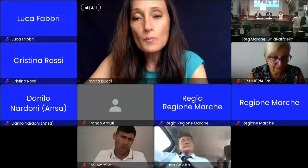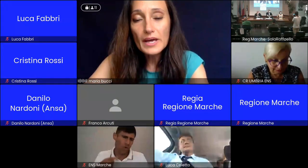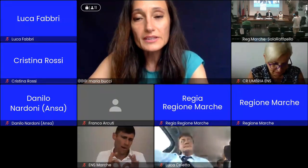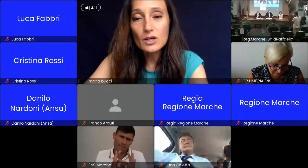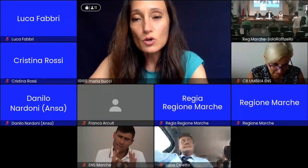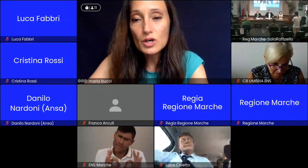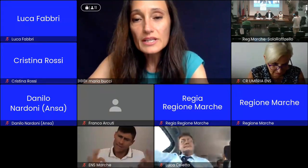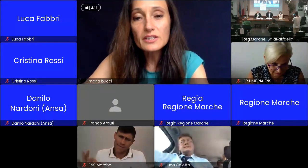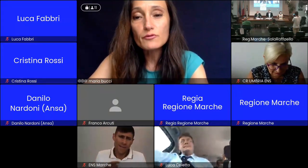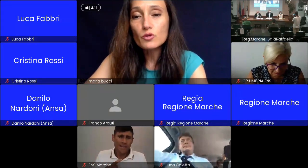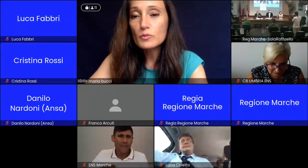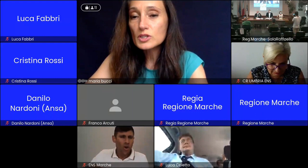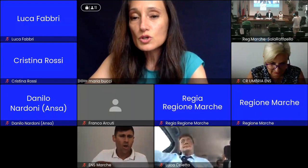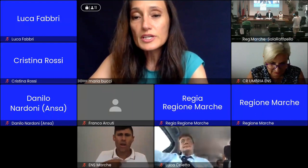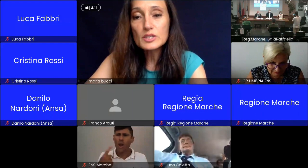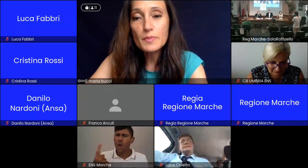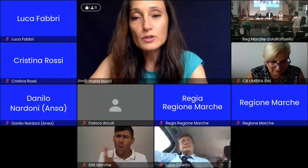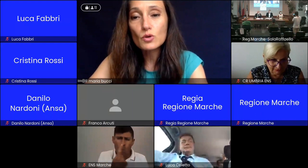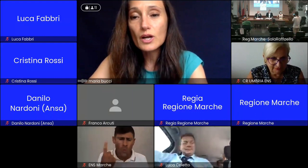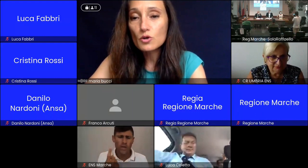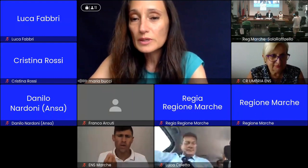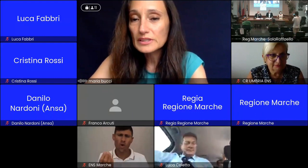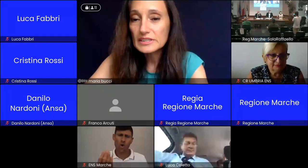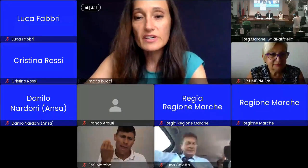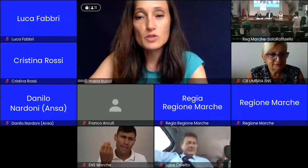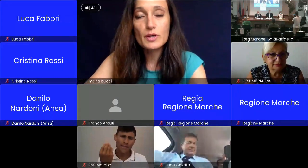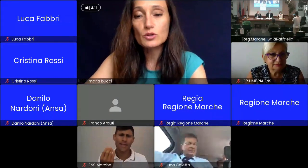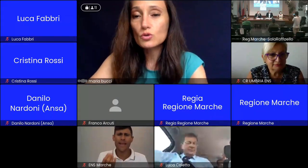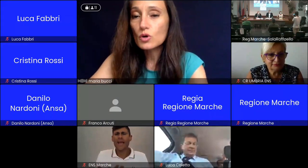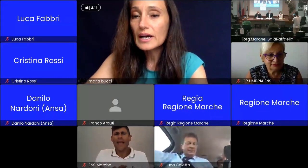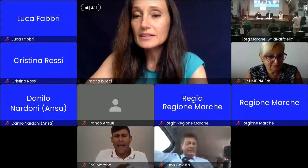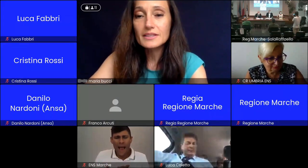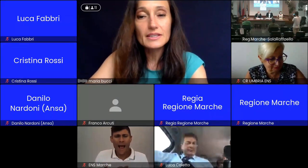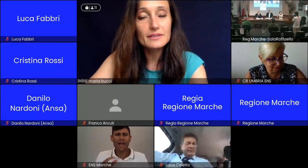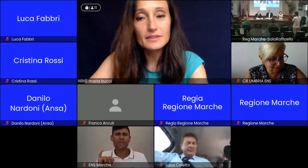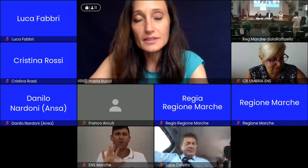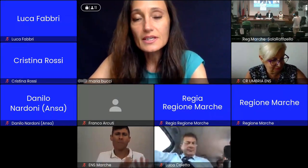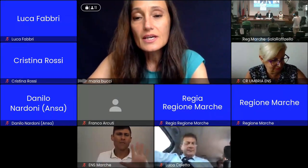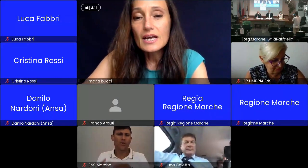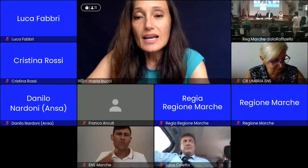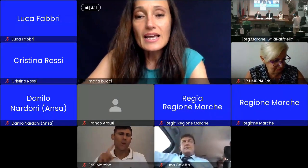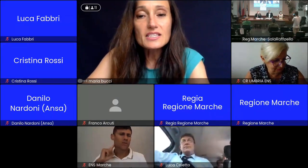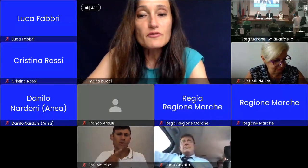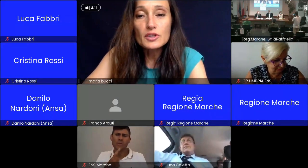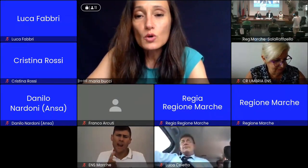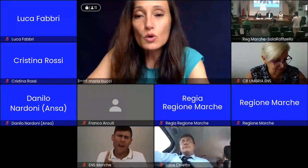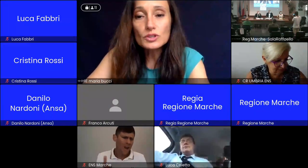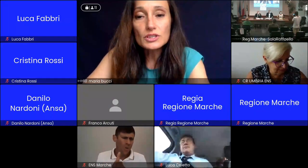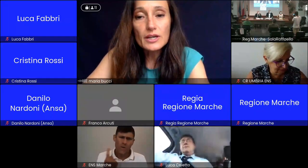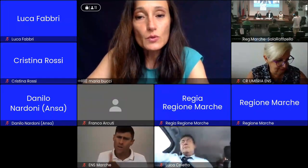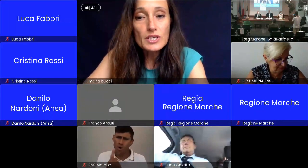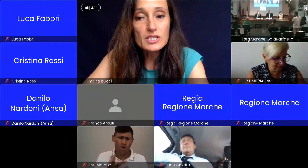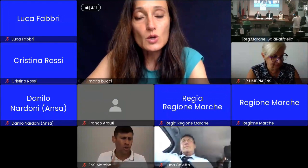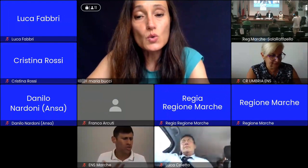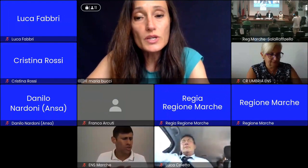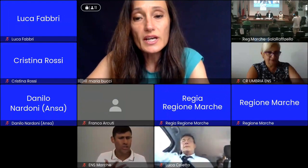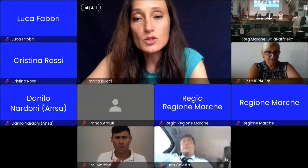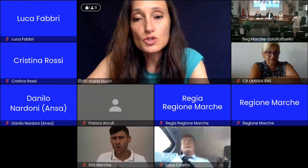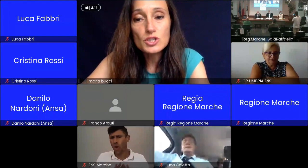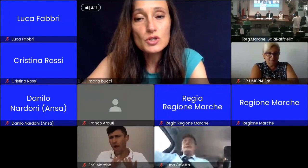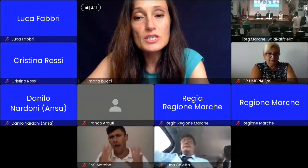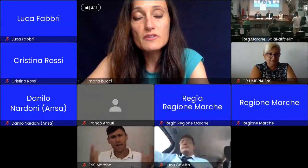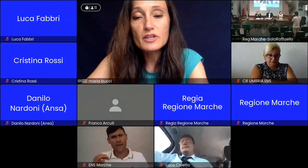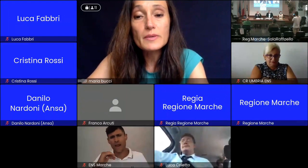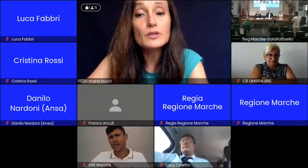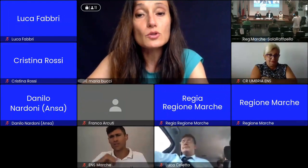la completa, corretta informazione rispetto alla normativa, rispetto ai diritti. L'ENSI, in fin dei conti, è questa, è